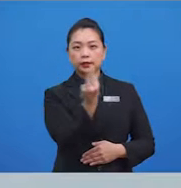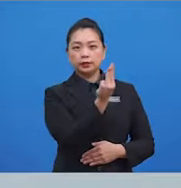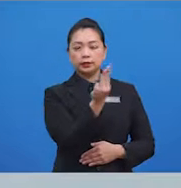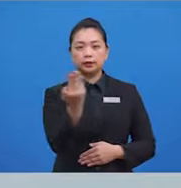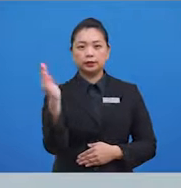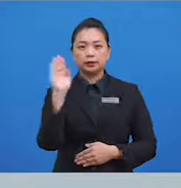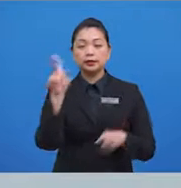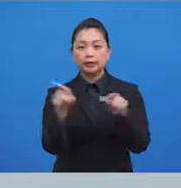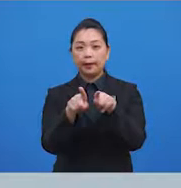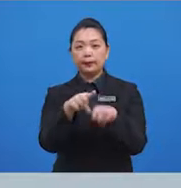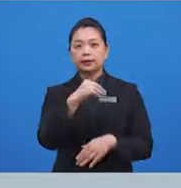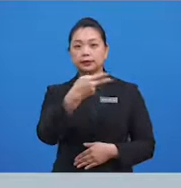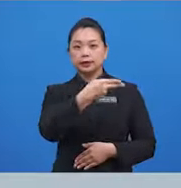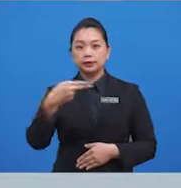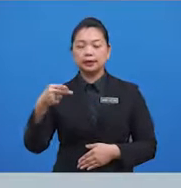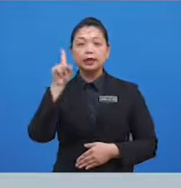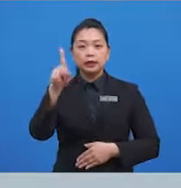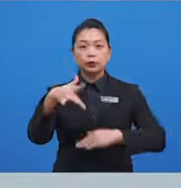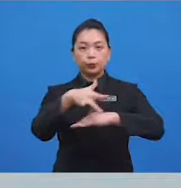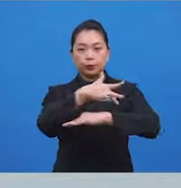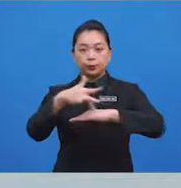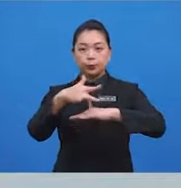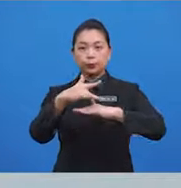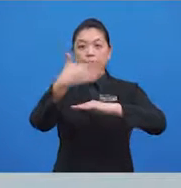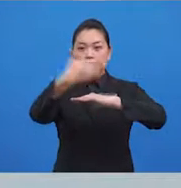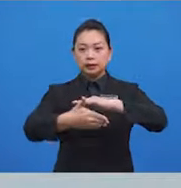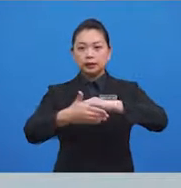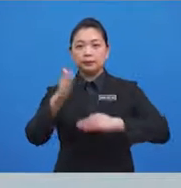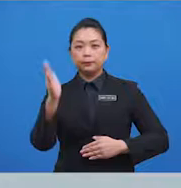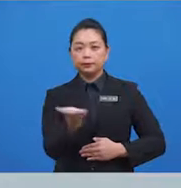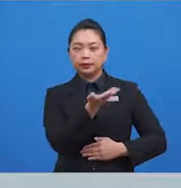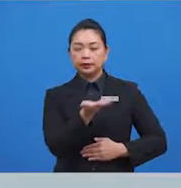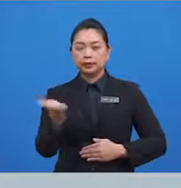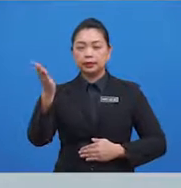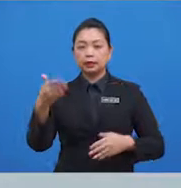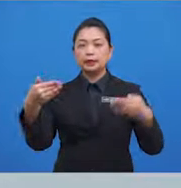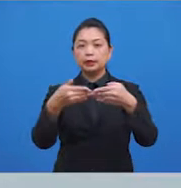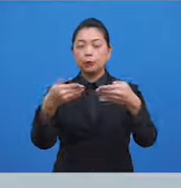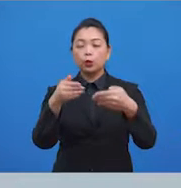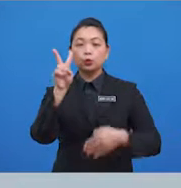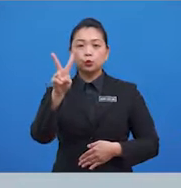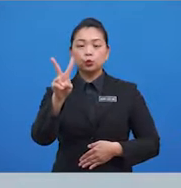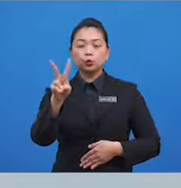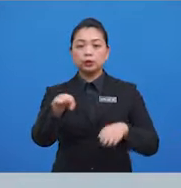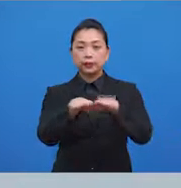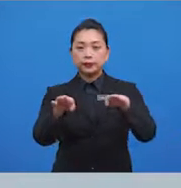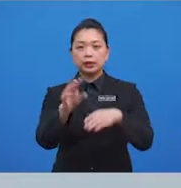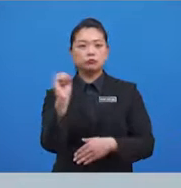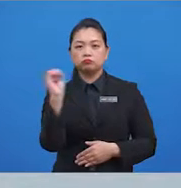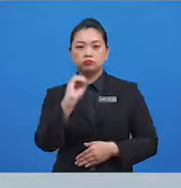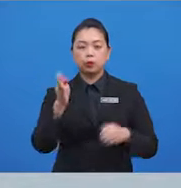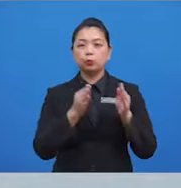selari serta satu permukaan sisi melengkung yang mencantumkan dua tapak dan tiada bucu.